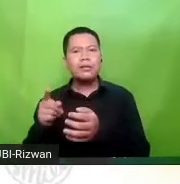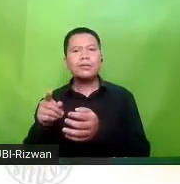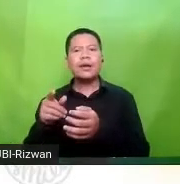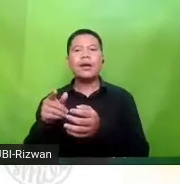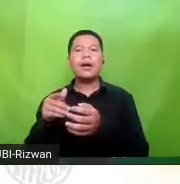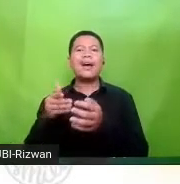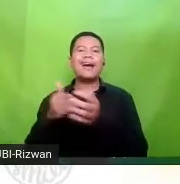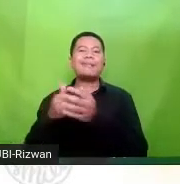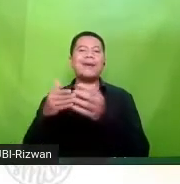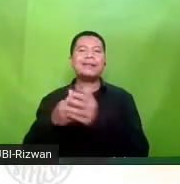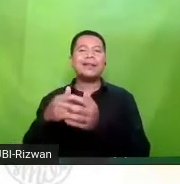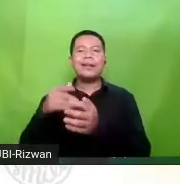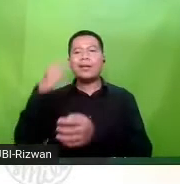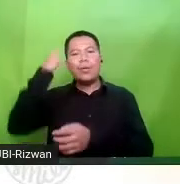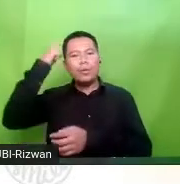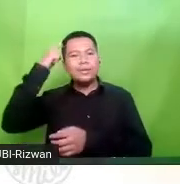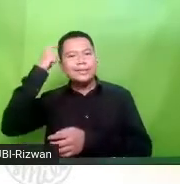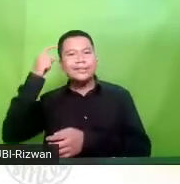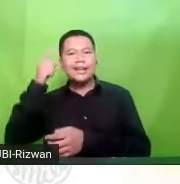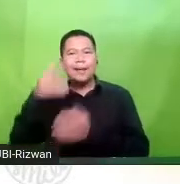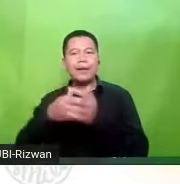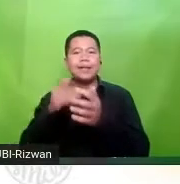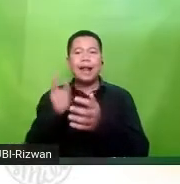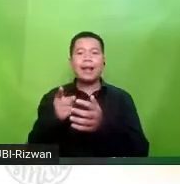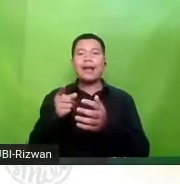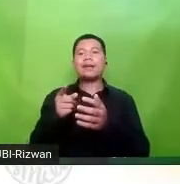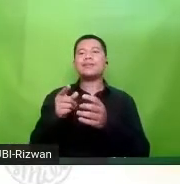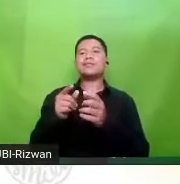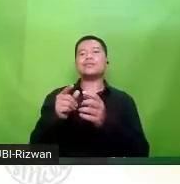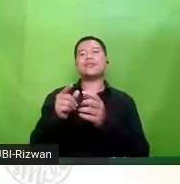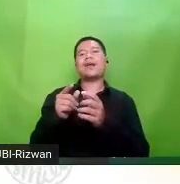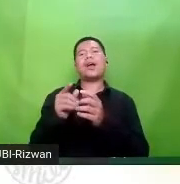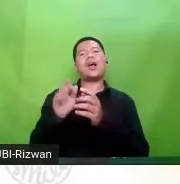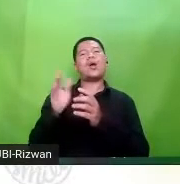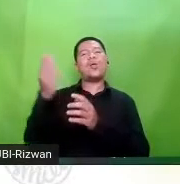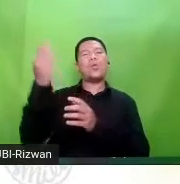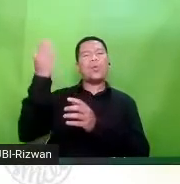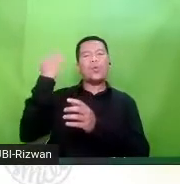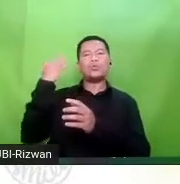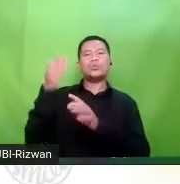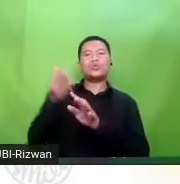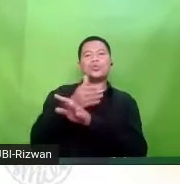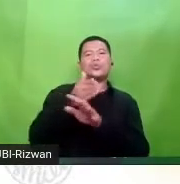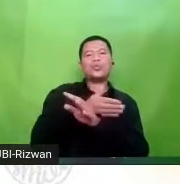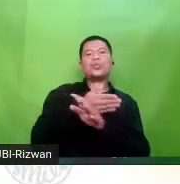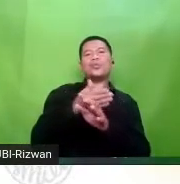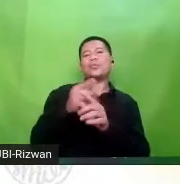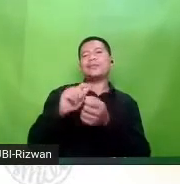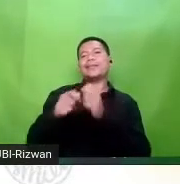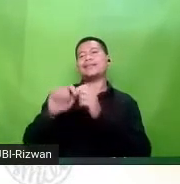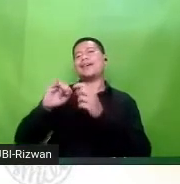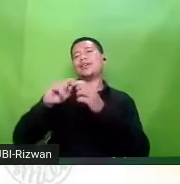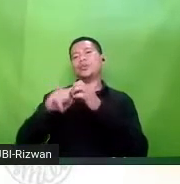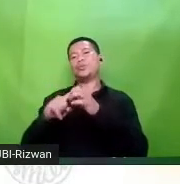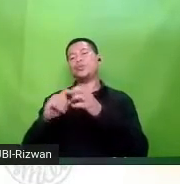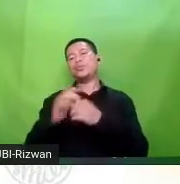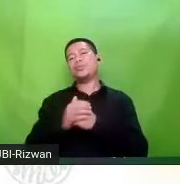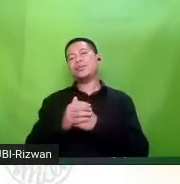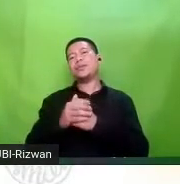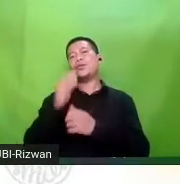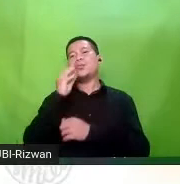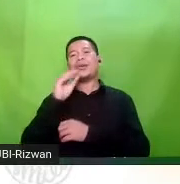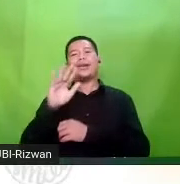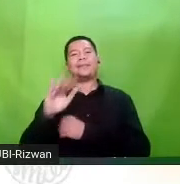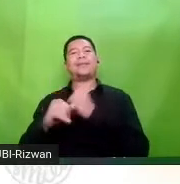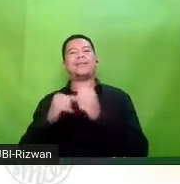kemampuan kognisinya jauh sebelum dilakukan tes IQ tersebut di usia 5 tahun.